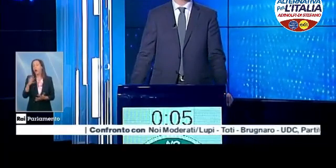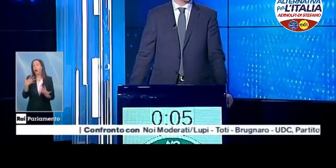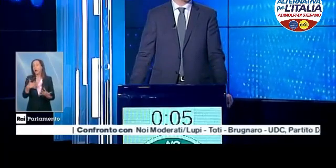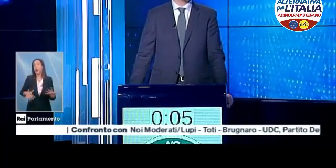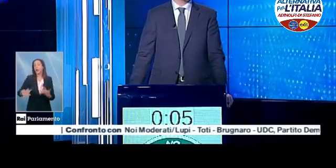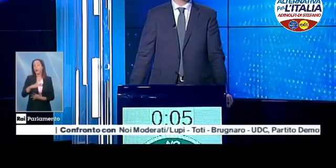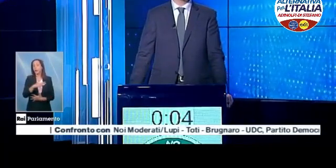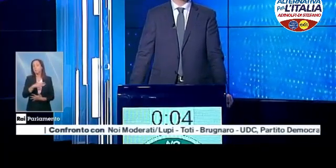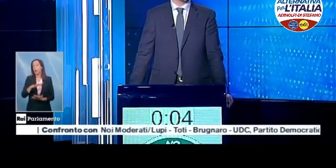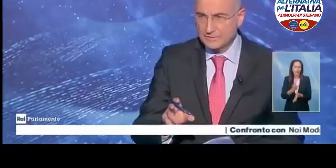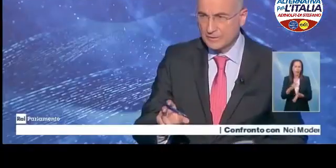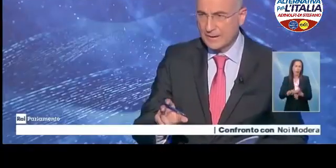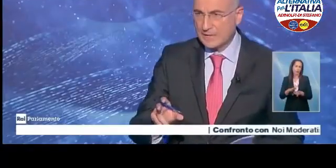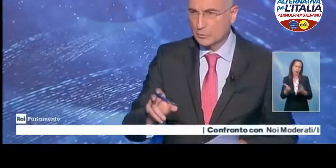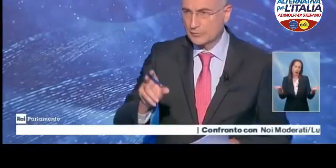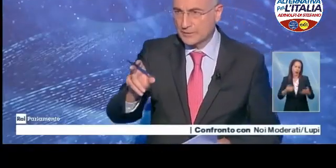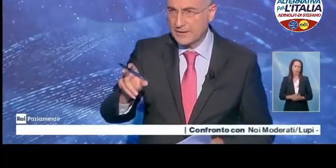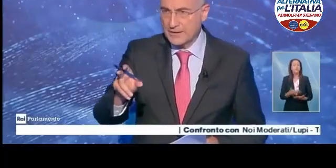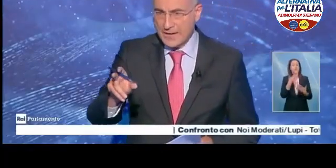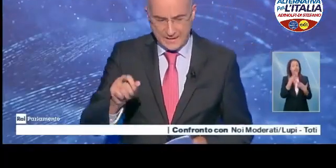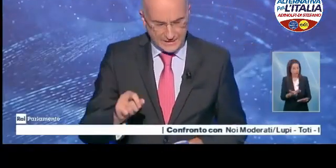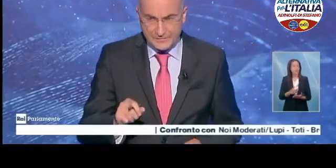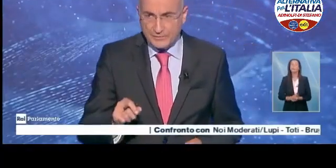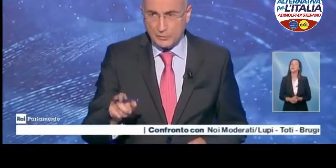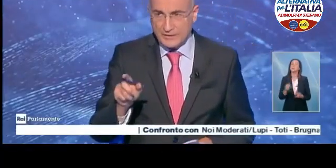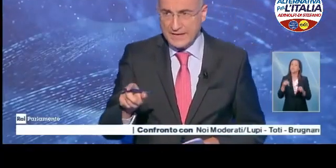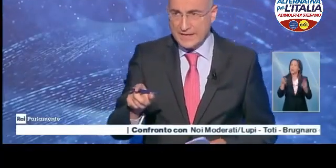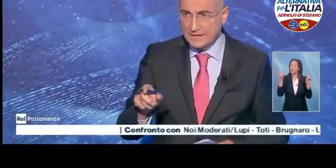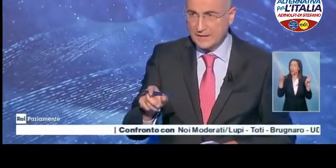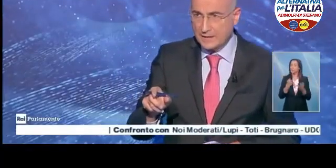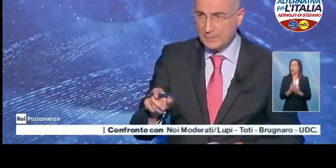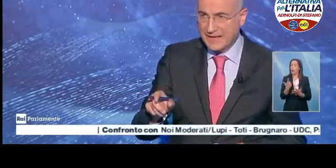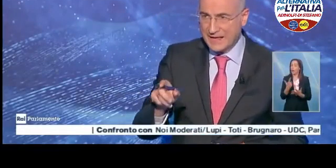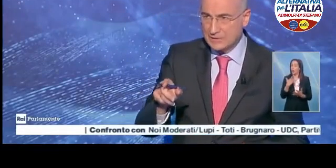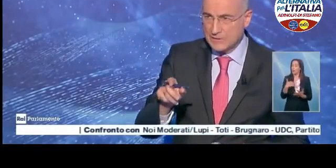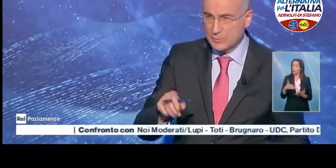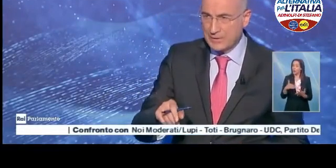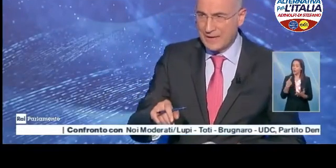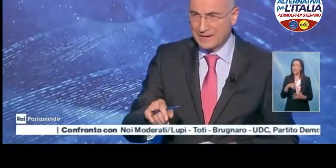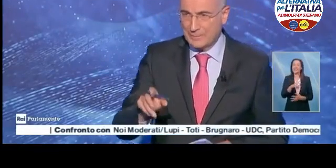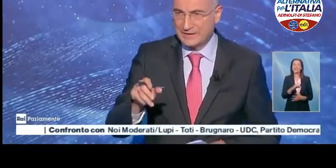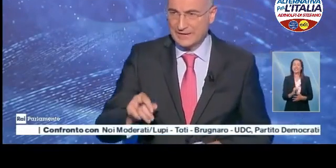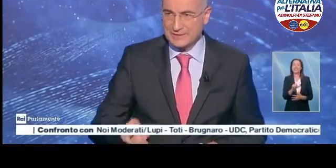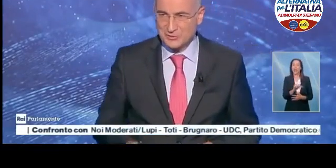nostra, in realtà le colpe ci sono. Sì, è un tema caldo questo, perché anche Di Stefano chiede di replicare